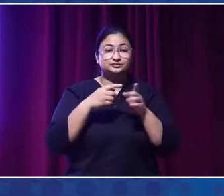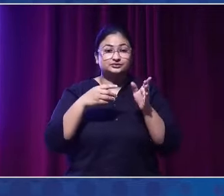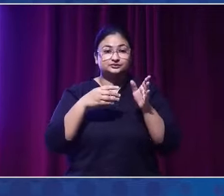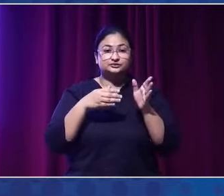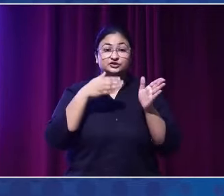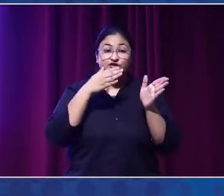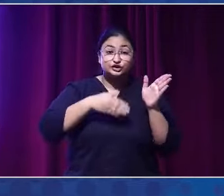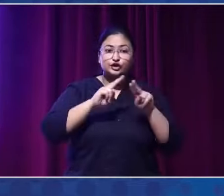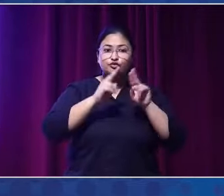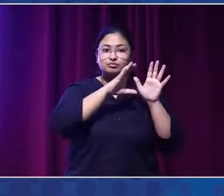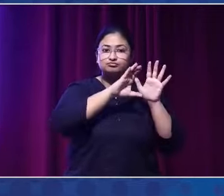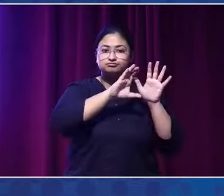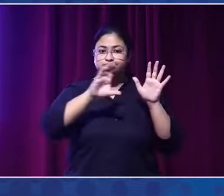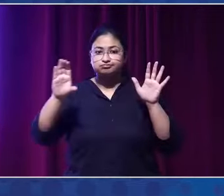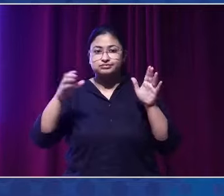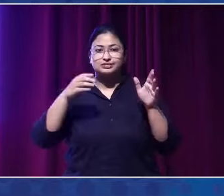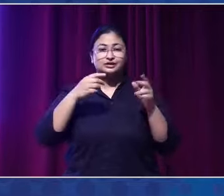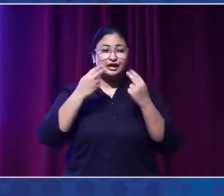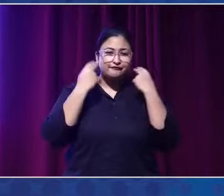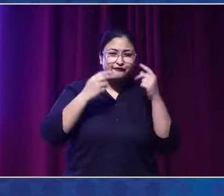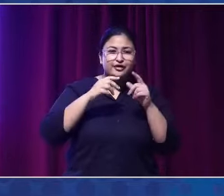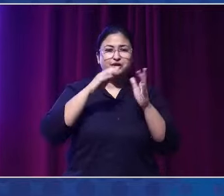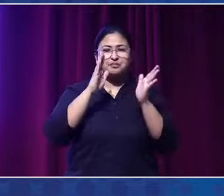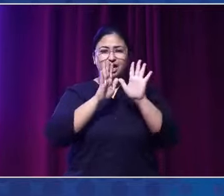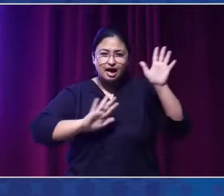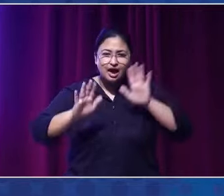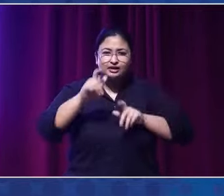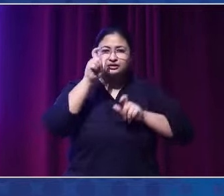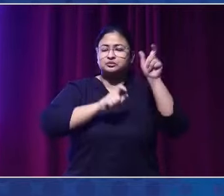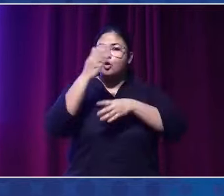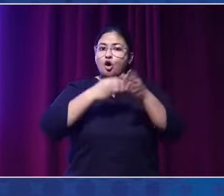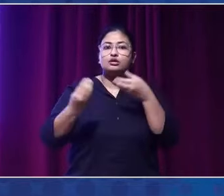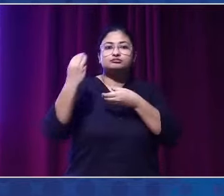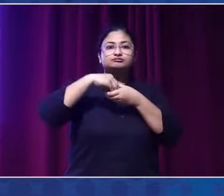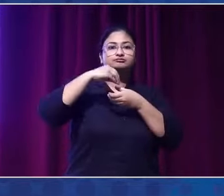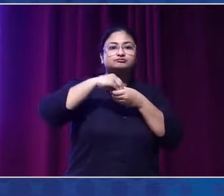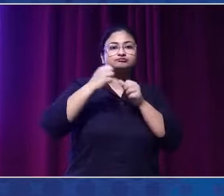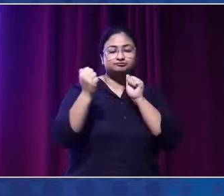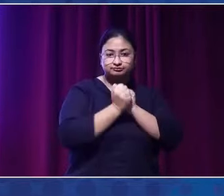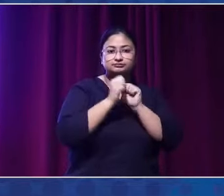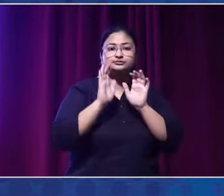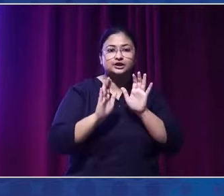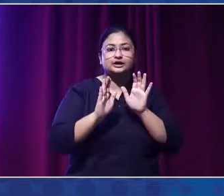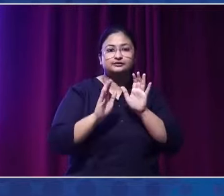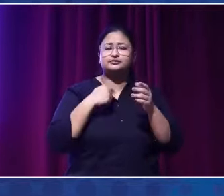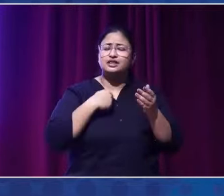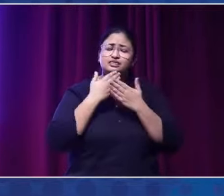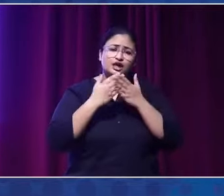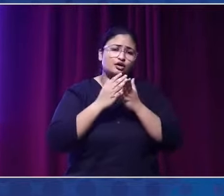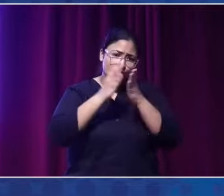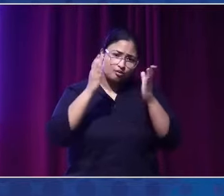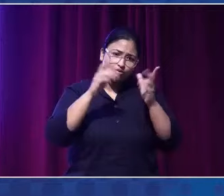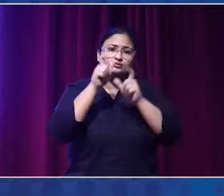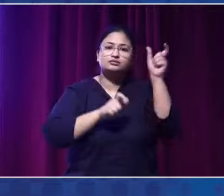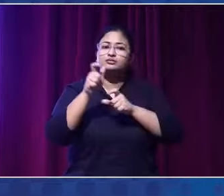द सेलिब्रिटीज, हु इज नॉट द सेलिब्रिटी हु हैज नॉट वर्क्ड विद अस दिस टाइम प्रो बोनो, वी थैंक ऑल ऑफ देम। And